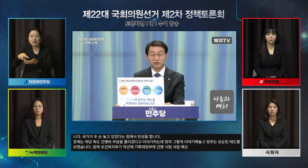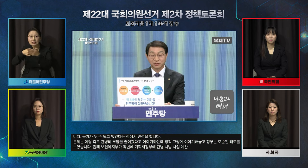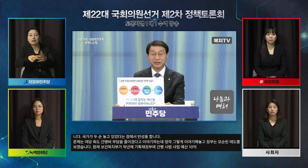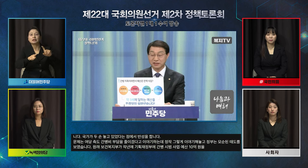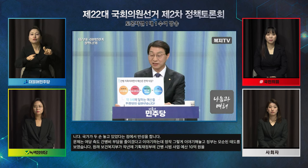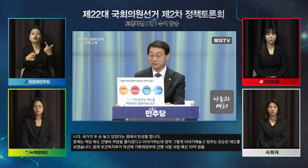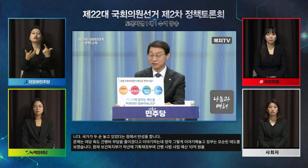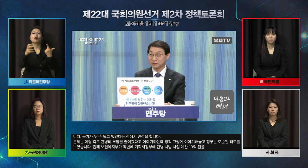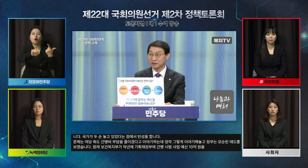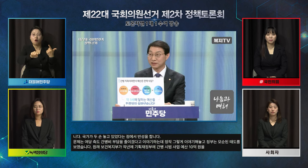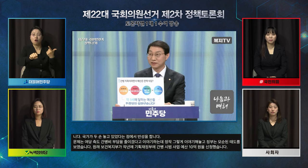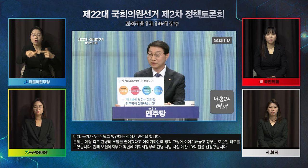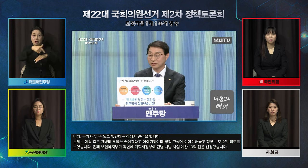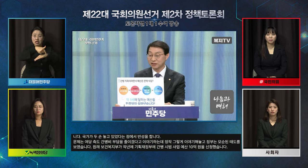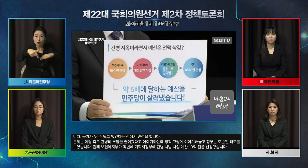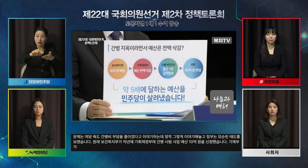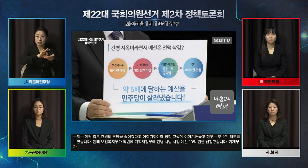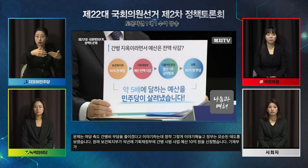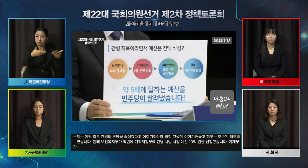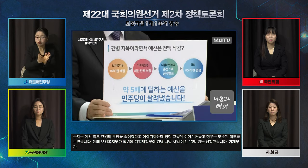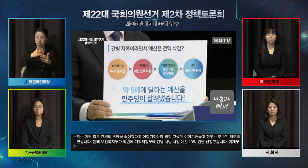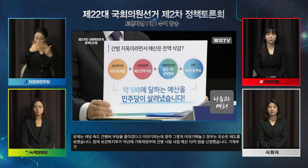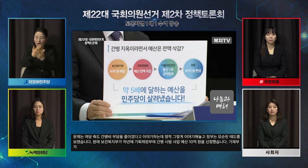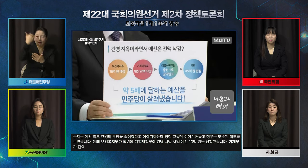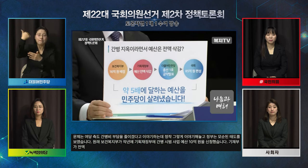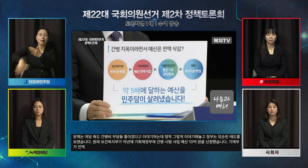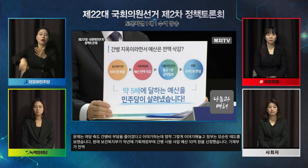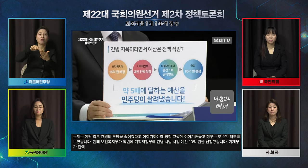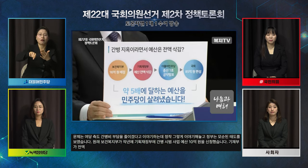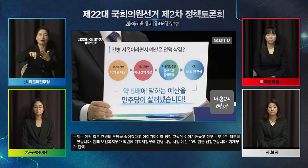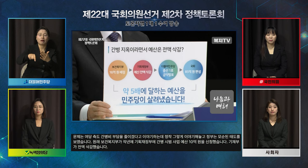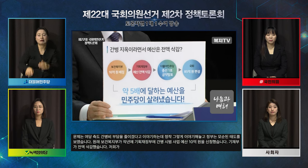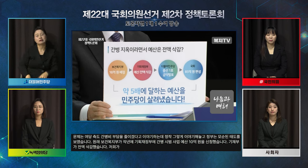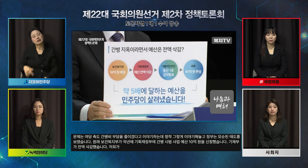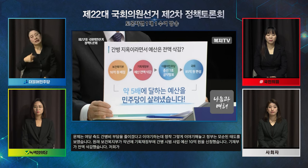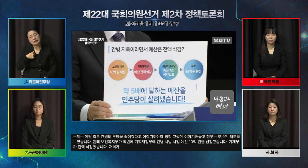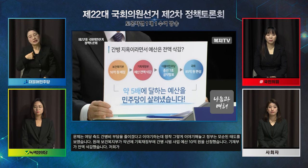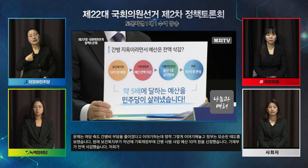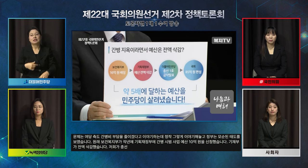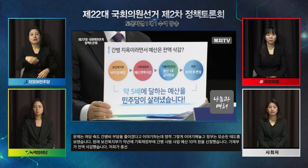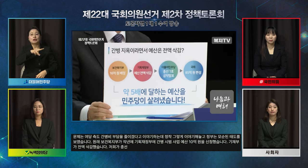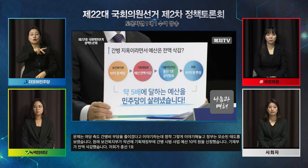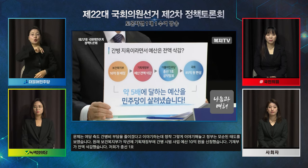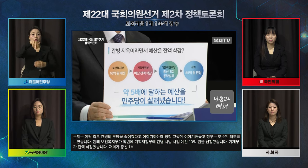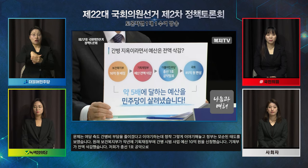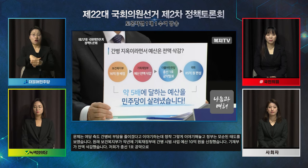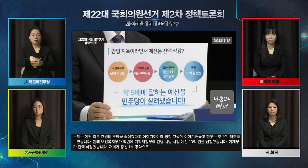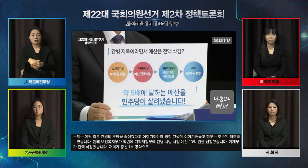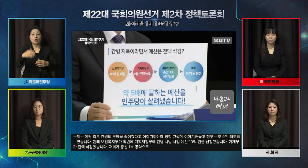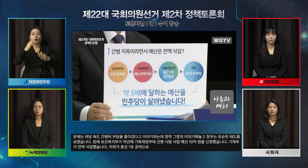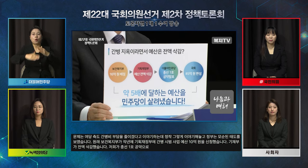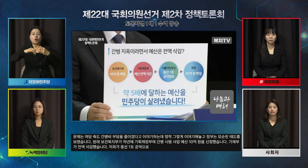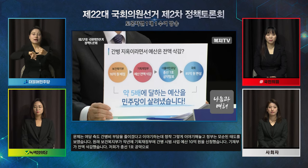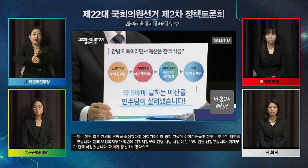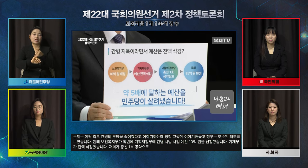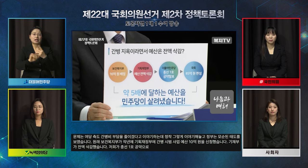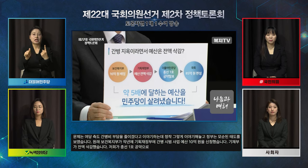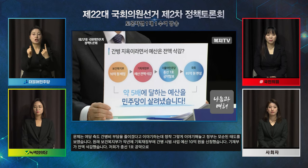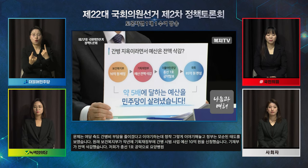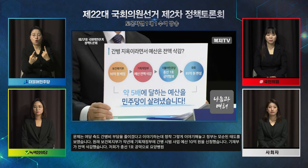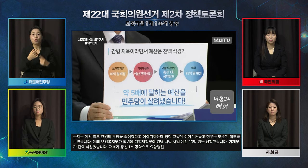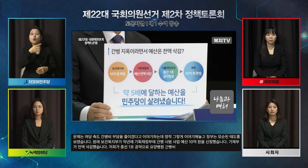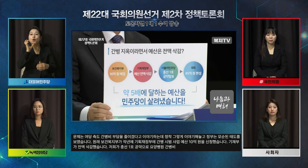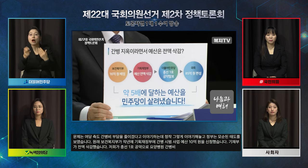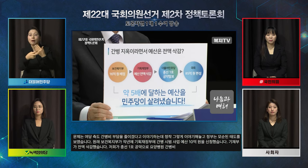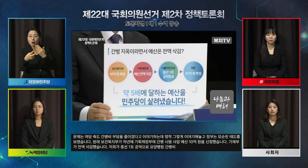기재부가 전액 삭감했습니다. 저희가 총선 1호 공약으로 요양병원 간병비 건강보험 적용을